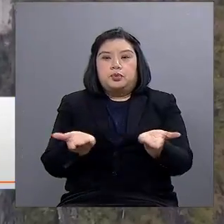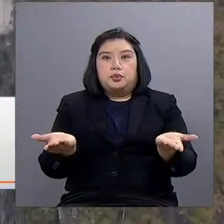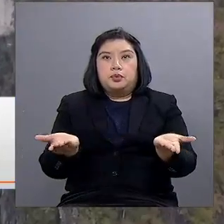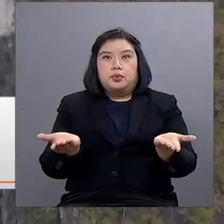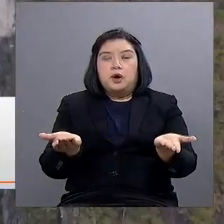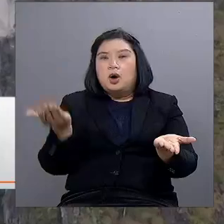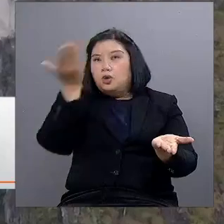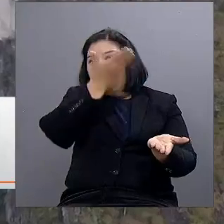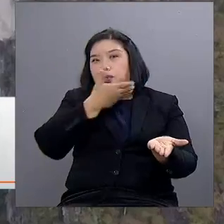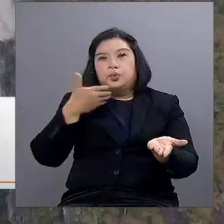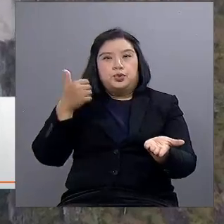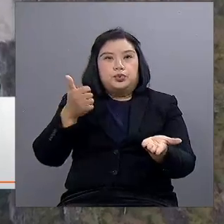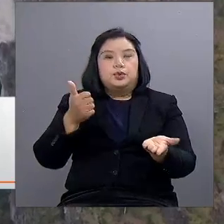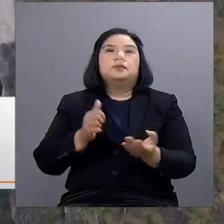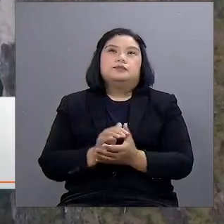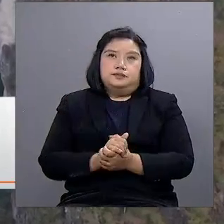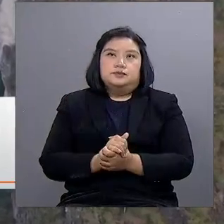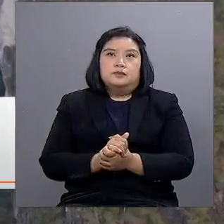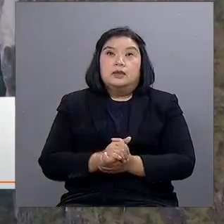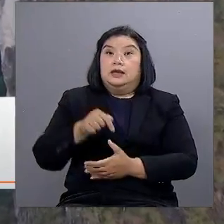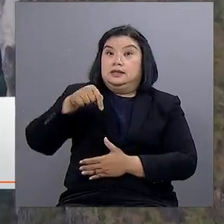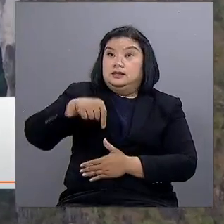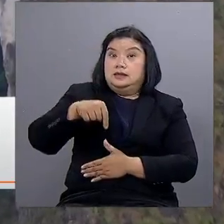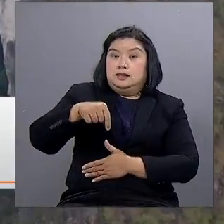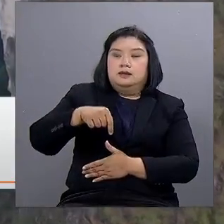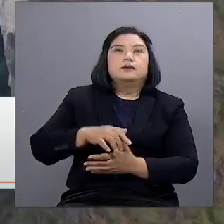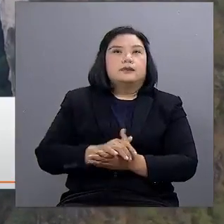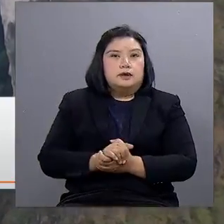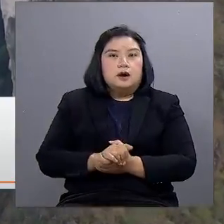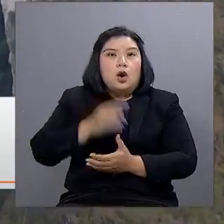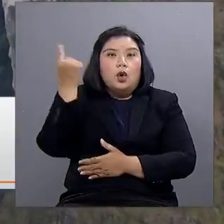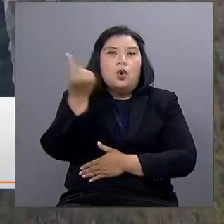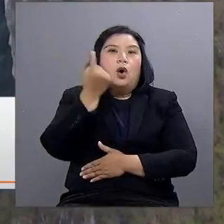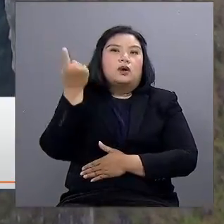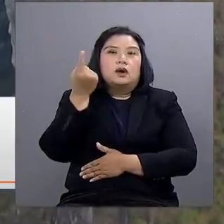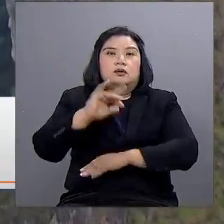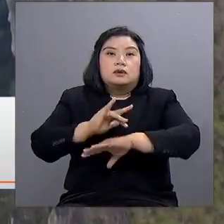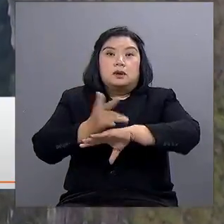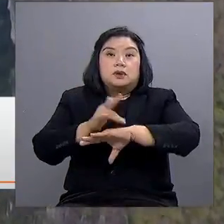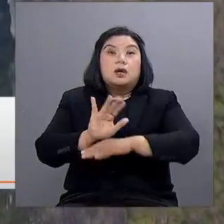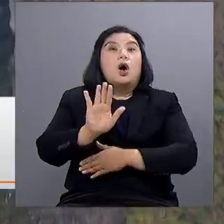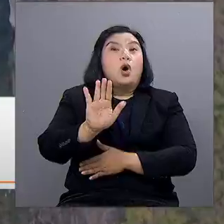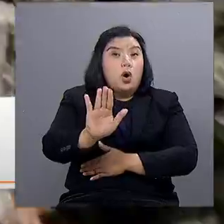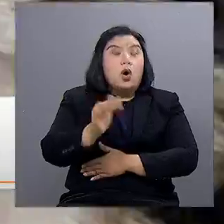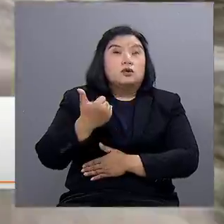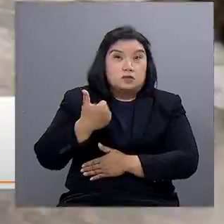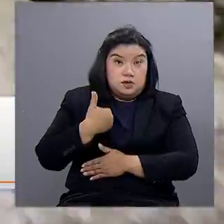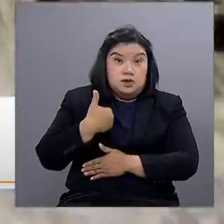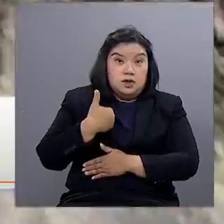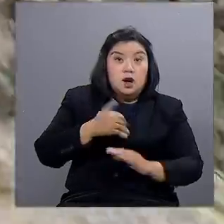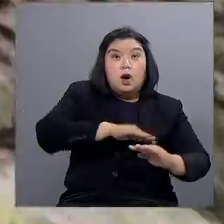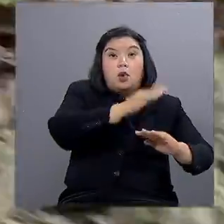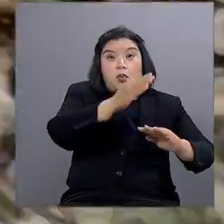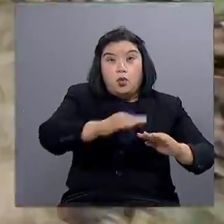ๆเลยค่ะ สำหรับหุบเหววังบาดาลนะครับเป็นสถานที่ทางธรรมชาติที่มีหุบเขาภูผาสูงสลับซับ